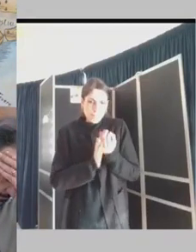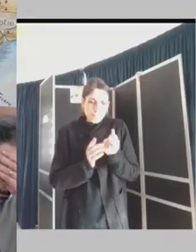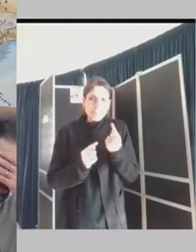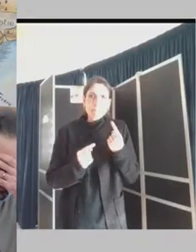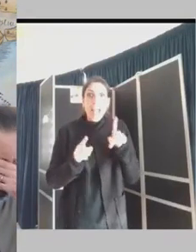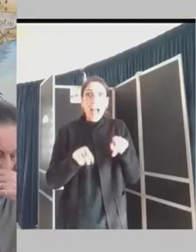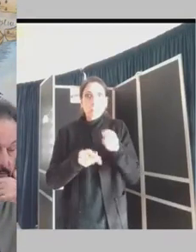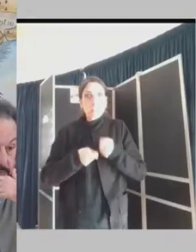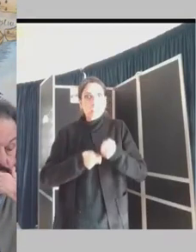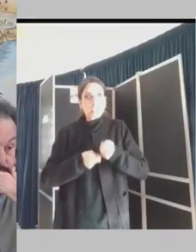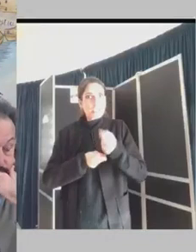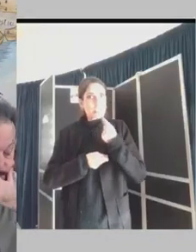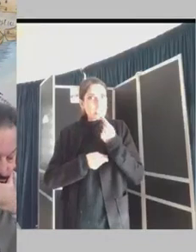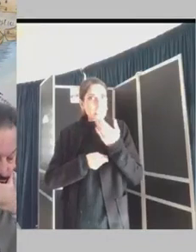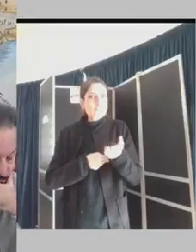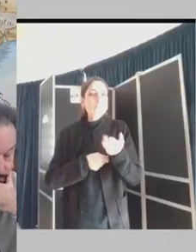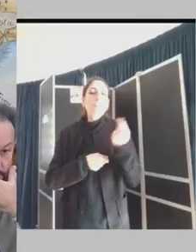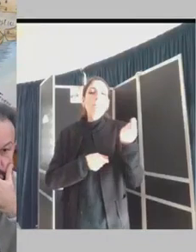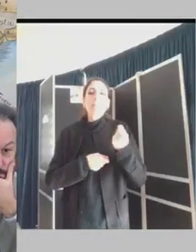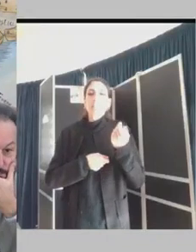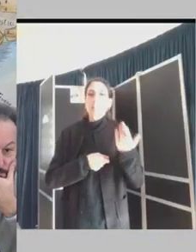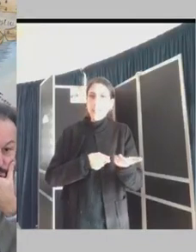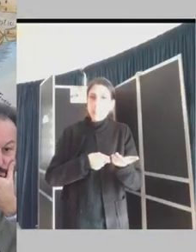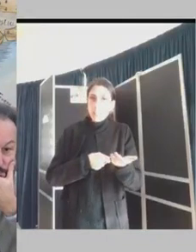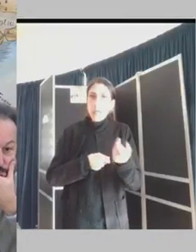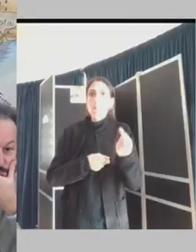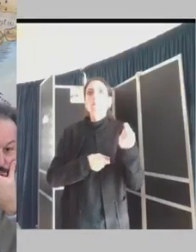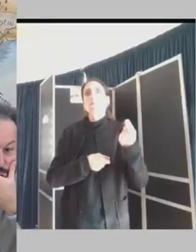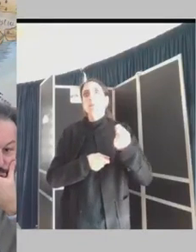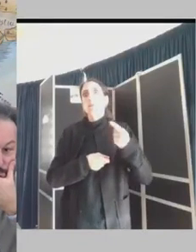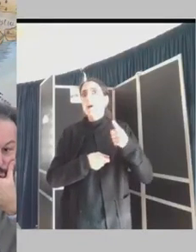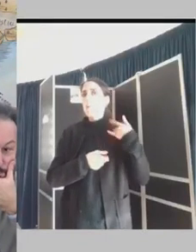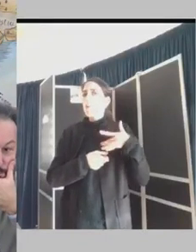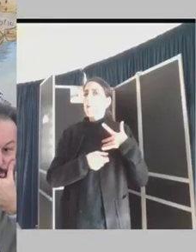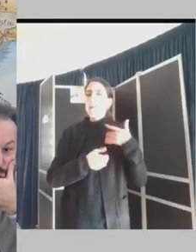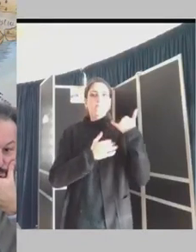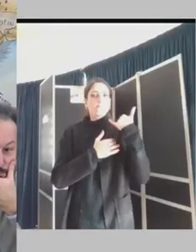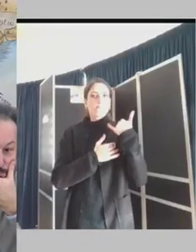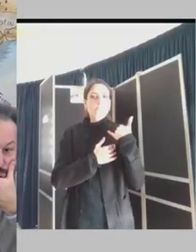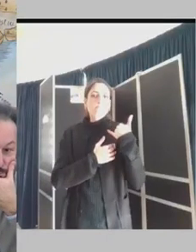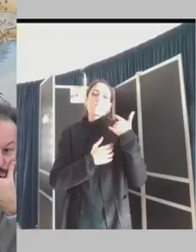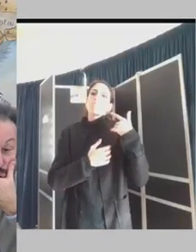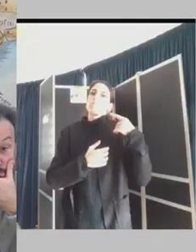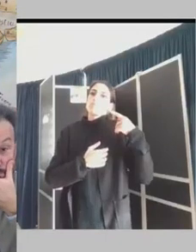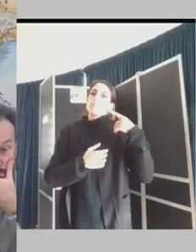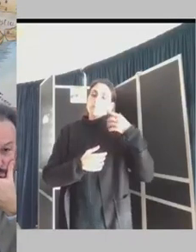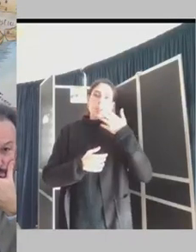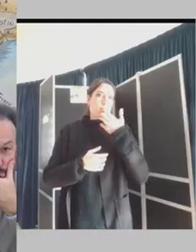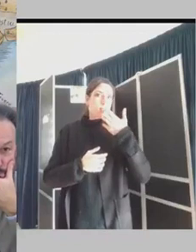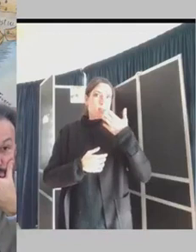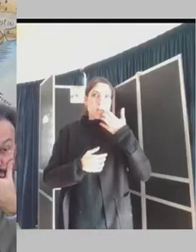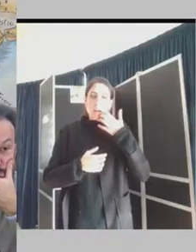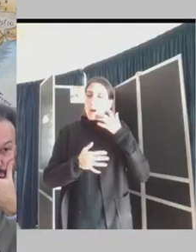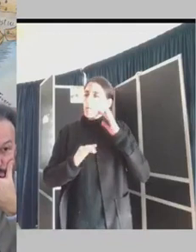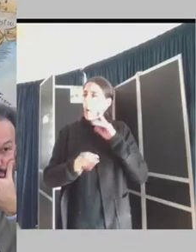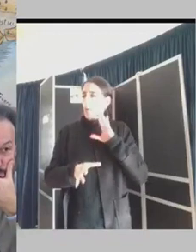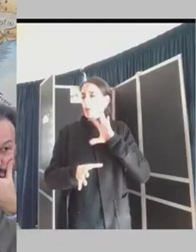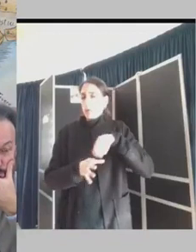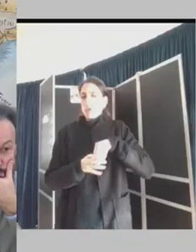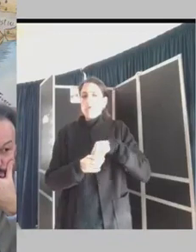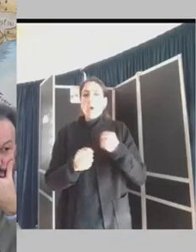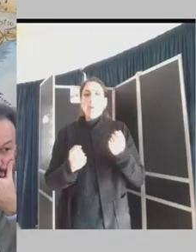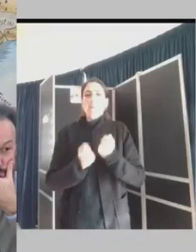naturalmente ha una percezione della prevenzione e un'attività storica all'interno